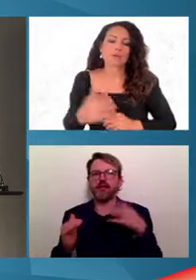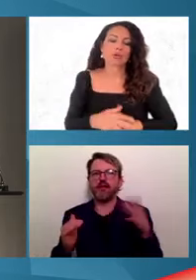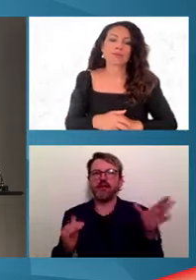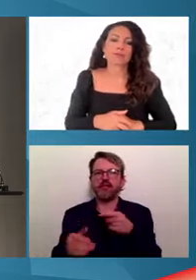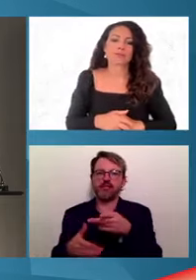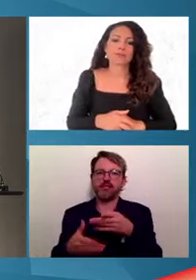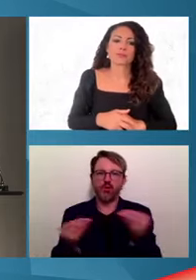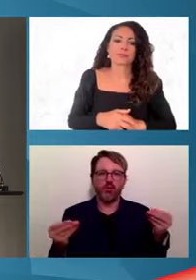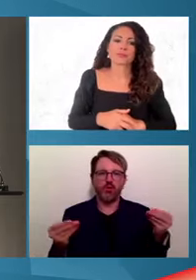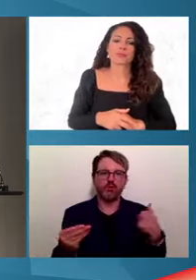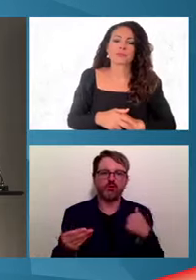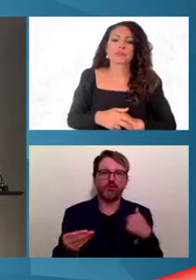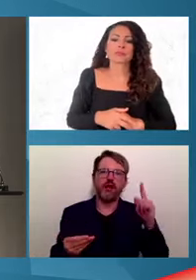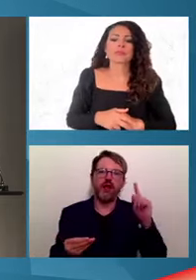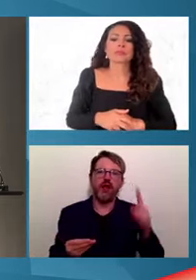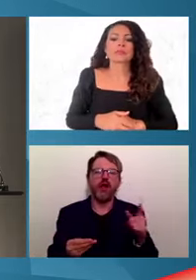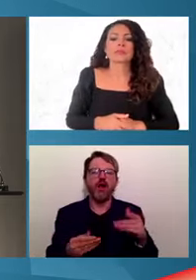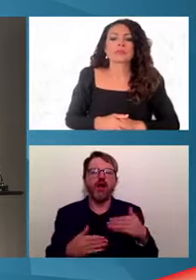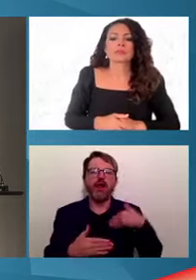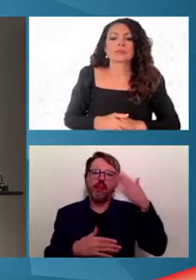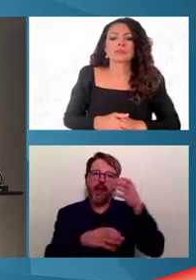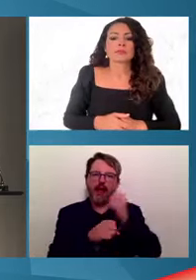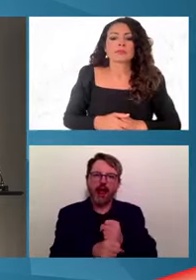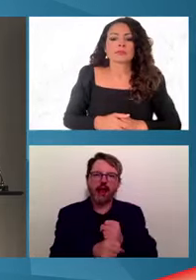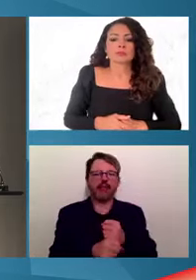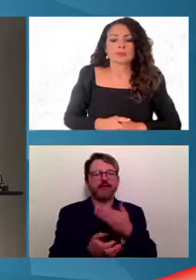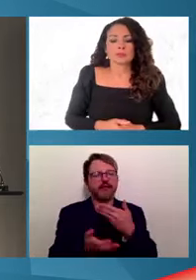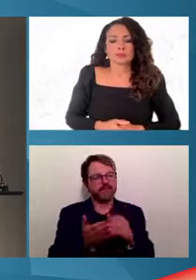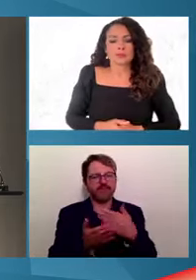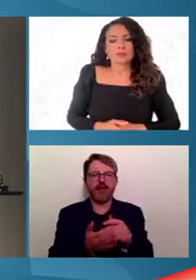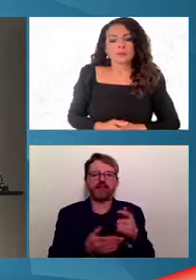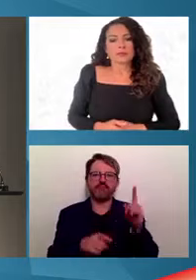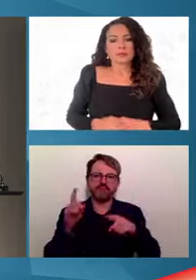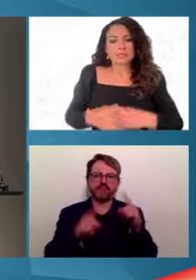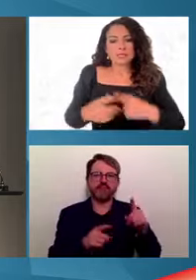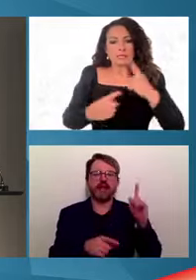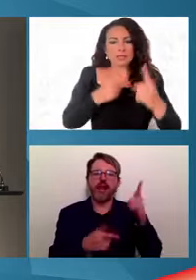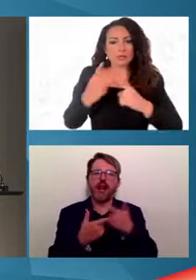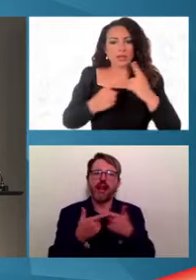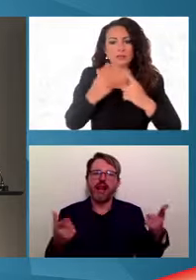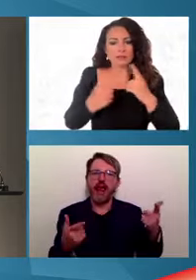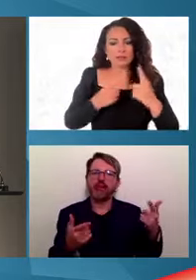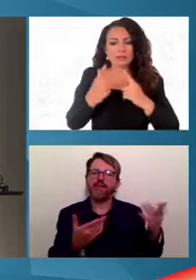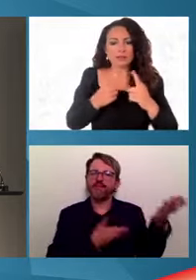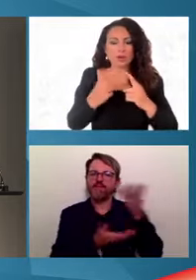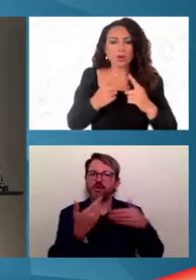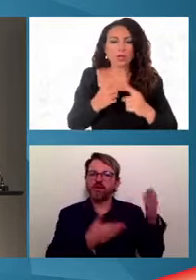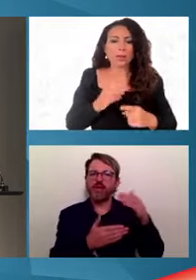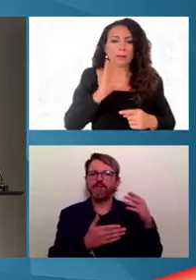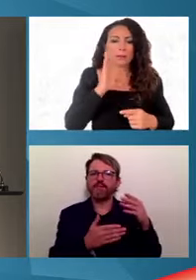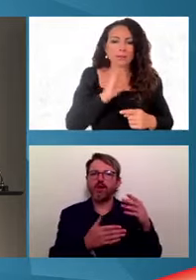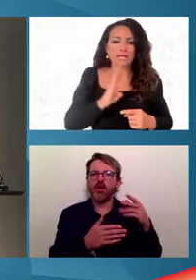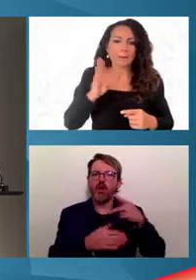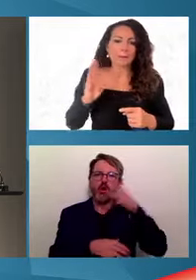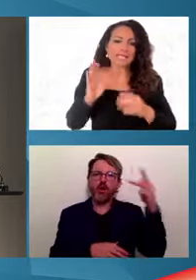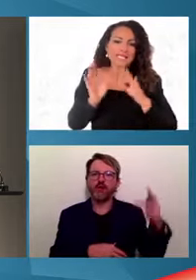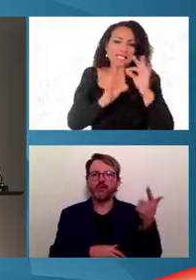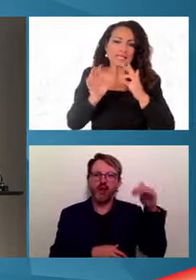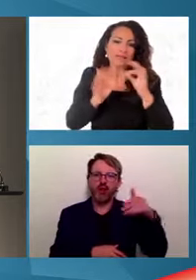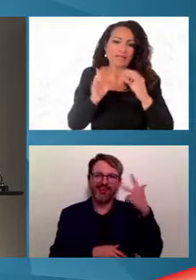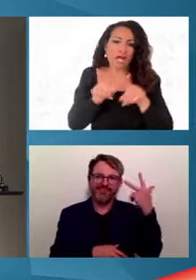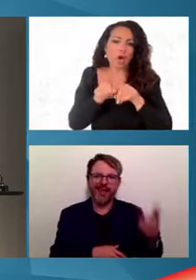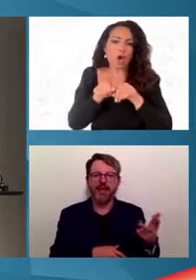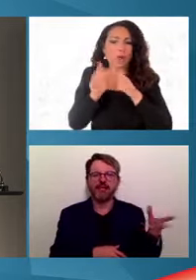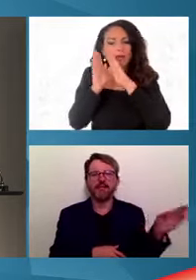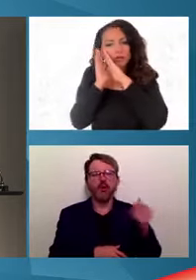aber auch Nachhaltigkeitslabel und so weiter. Dann das Landwirtschaftskonzept 2030 mit über 100 Maßnahmen der Umsetzung,